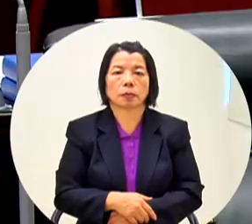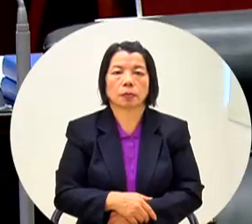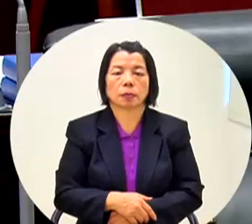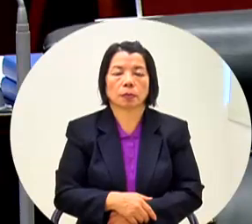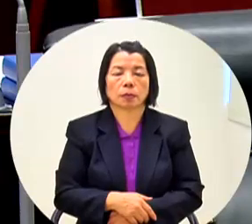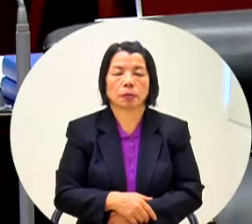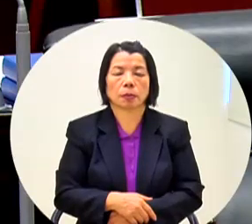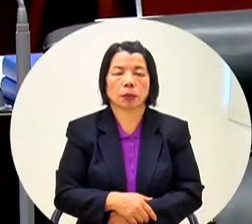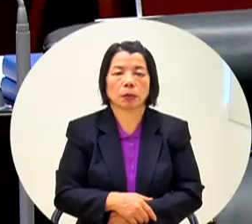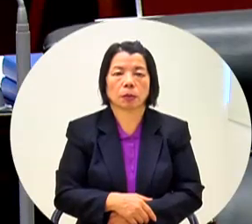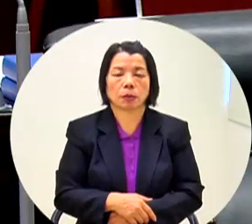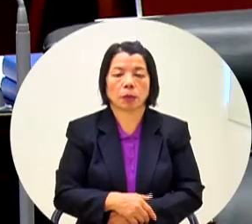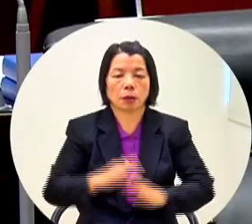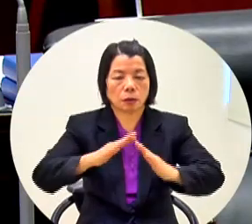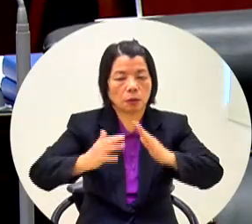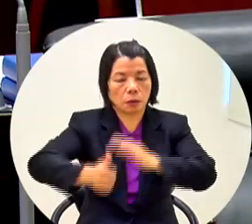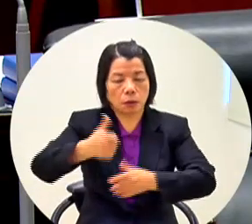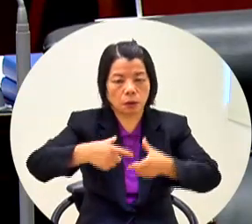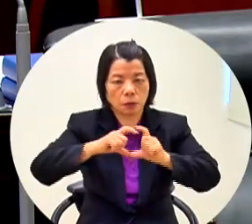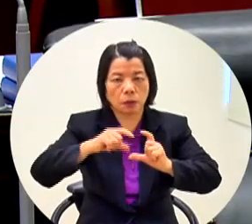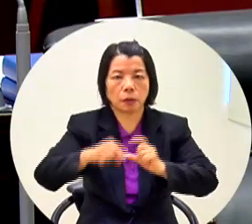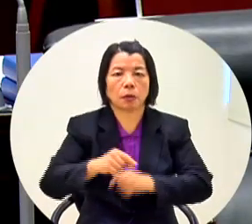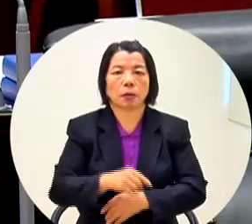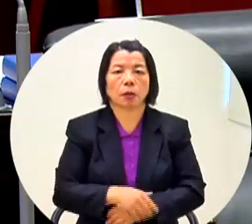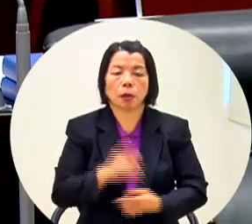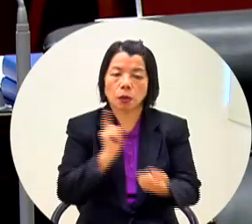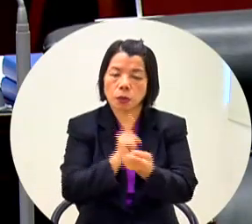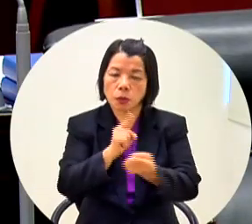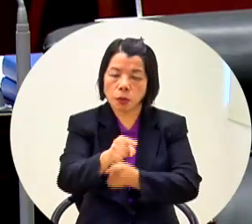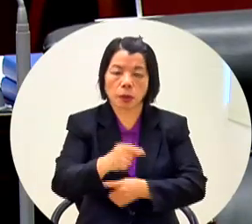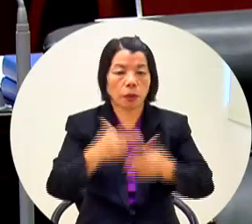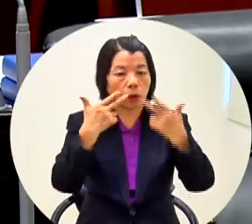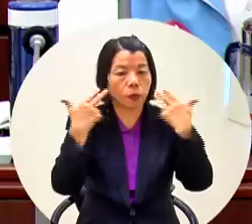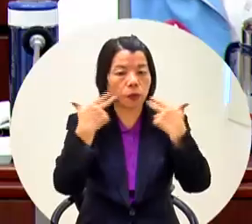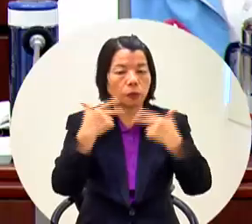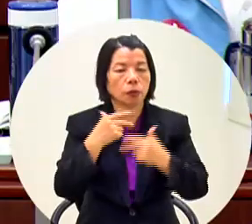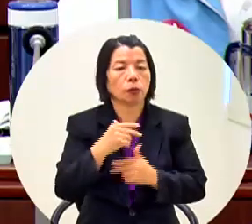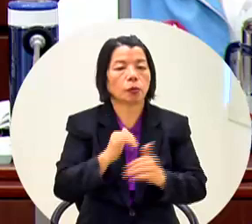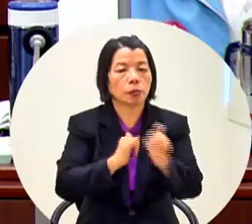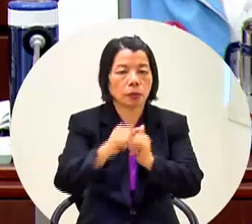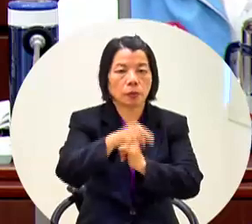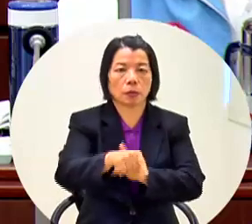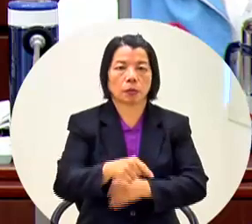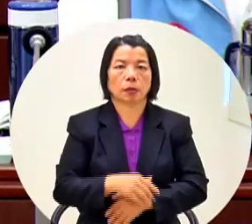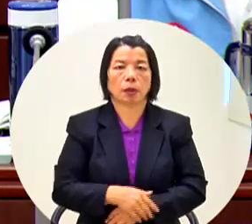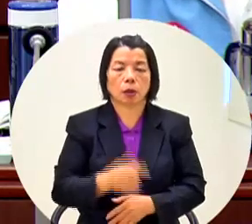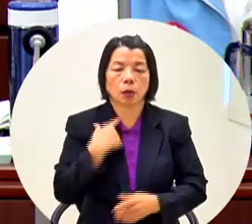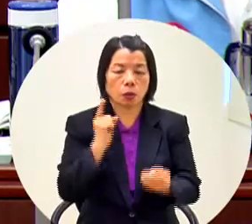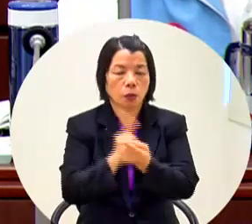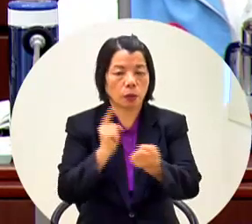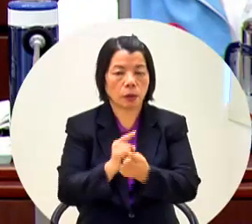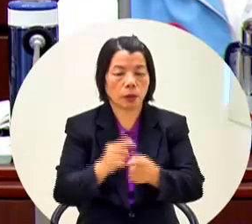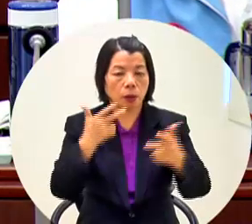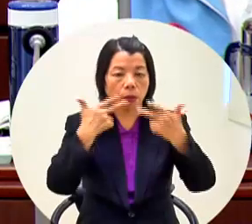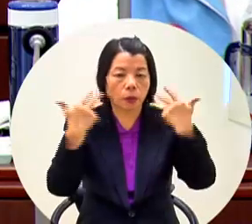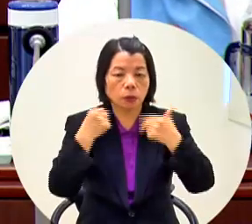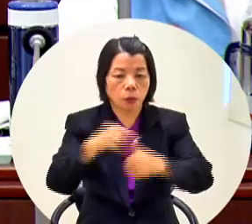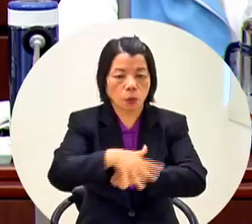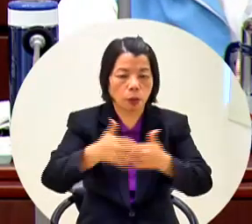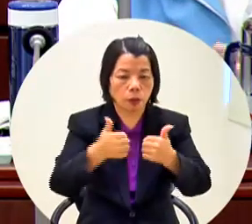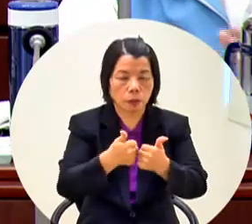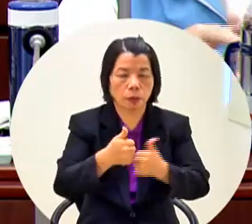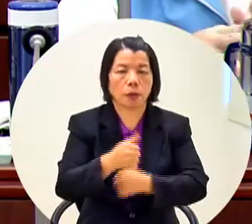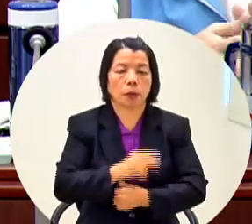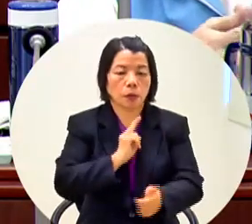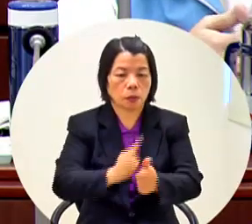复。 谢谢范议员，对原住民地区所有的纾困，我会责成我们原住民委员会，然后以及经